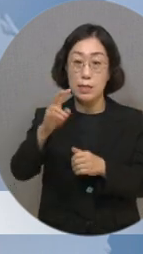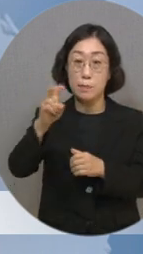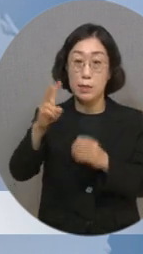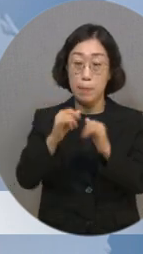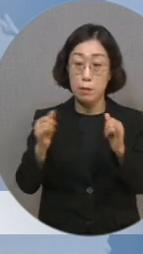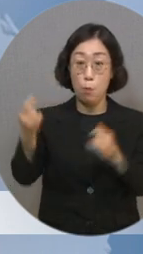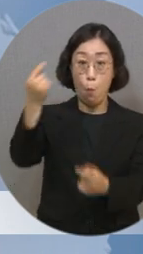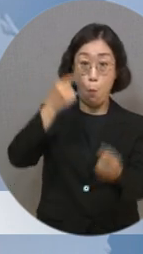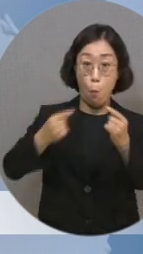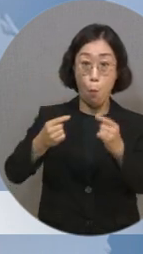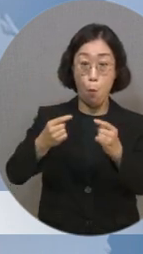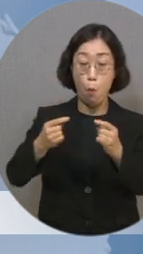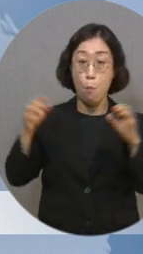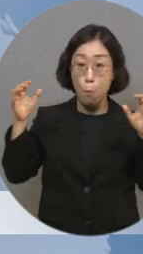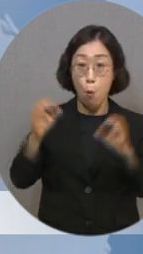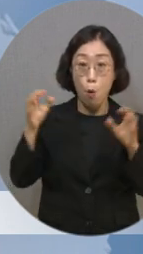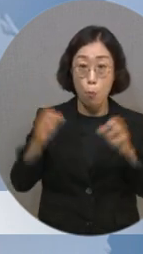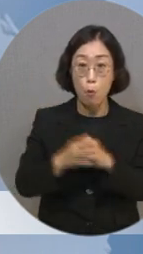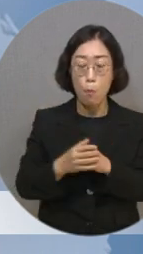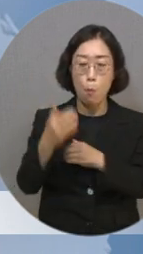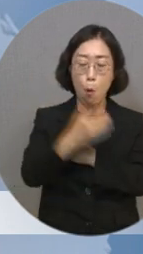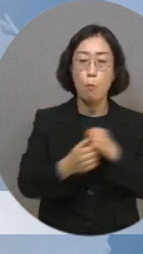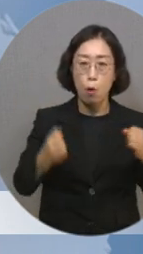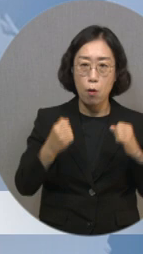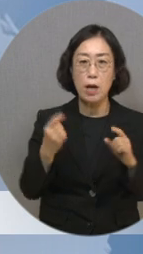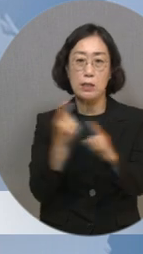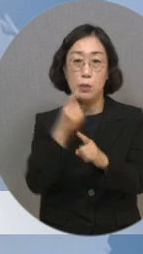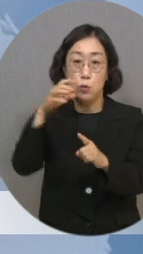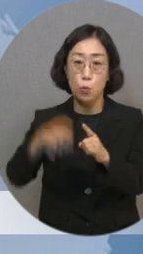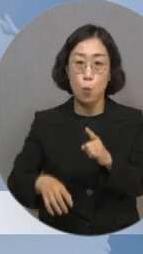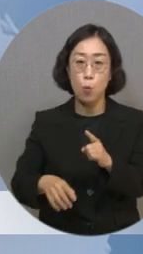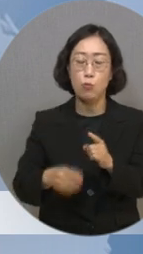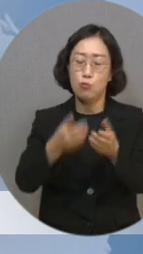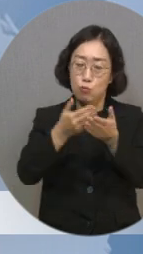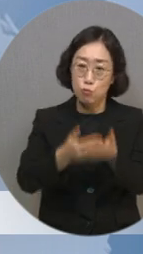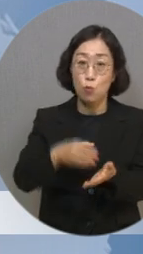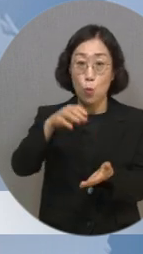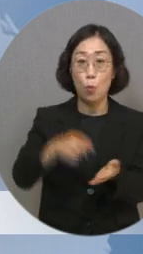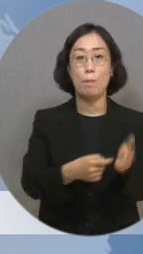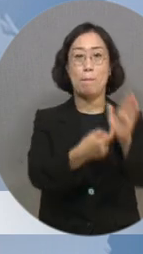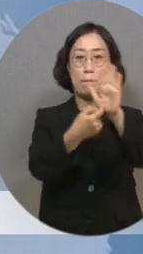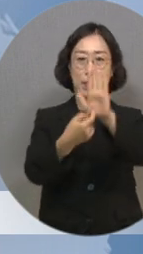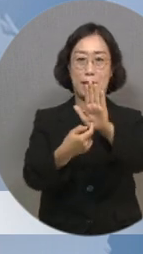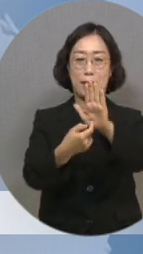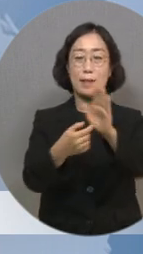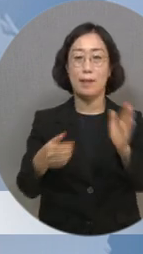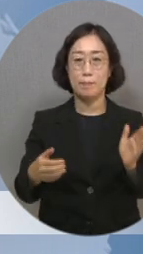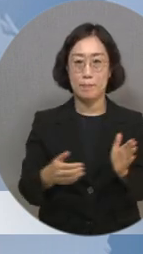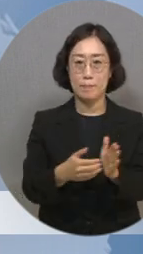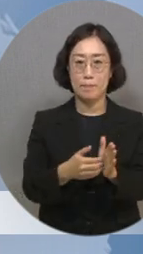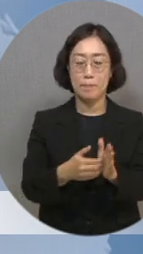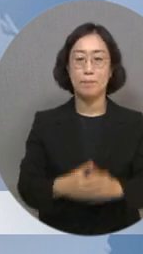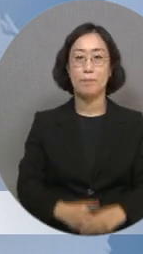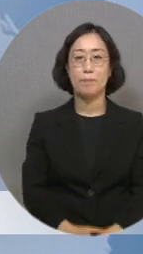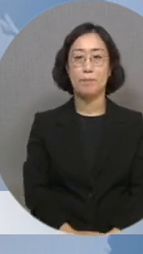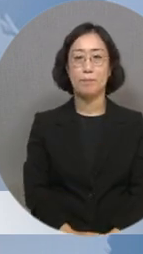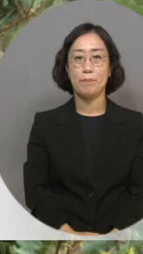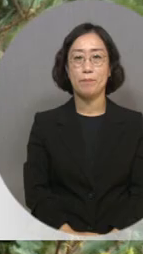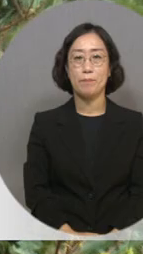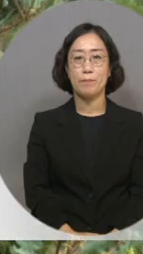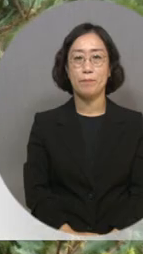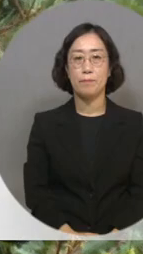명의 관람객이 방문하며 건강과 치유의 고장으로서 입지를 다졌는데요. 김주은 기자가 전합니다.